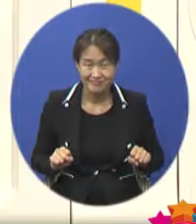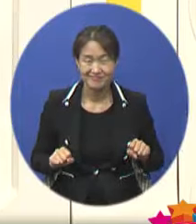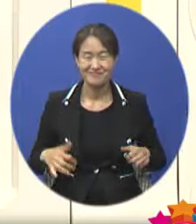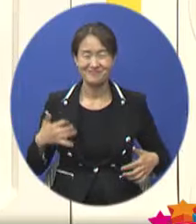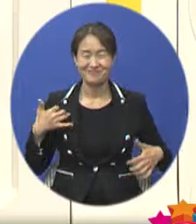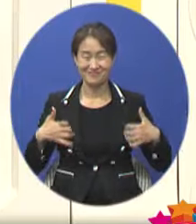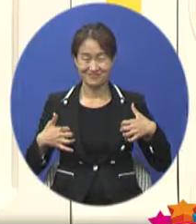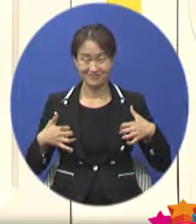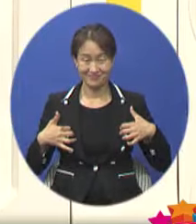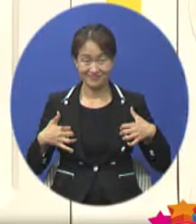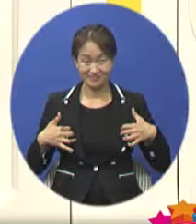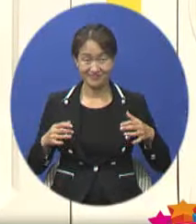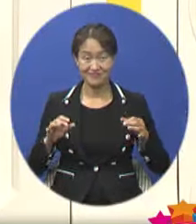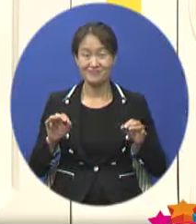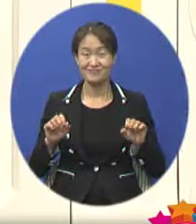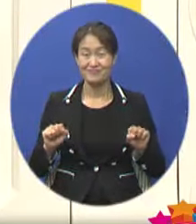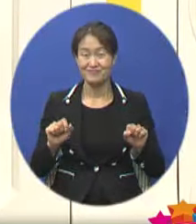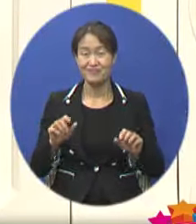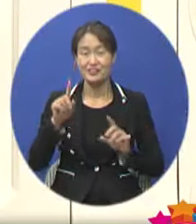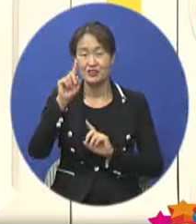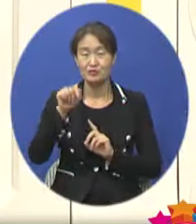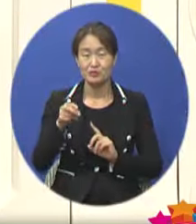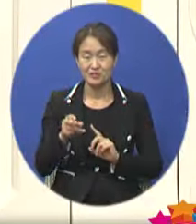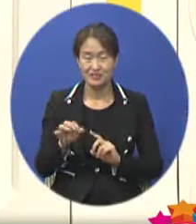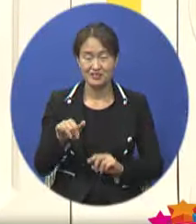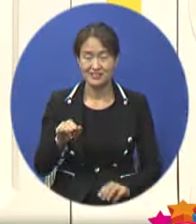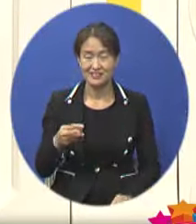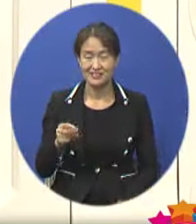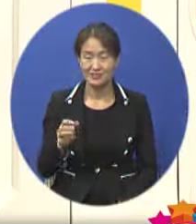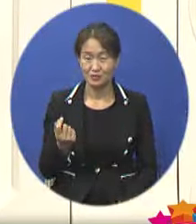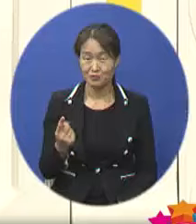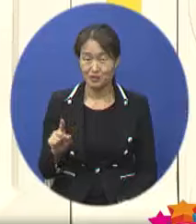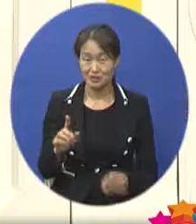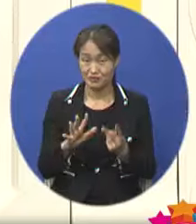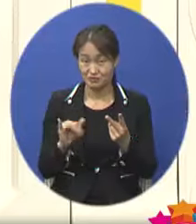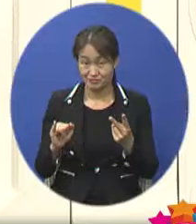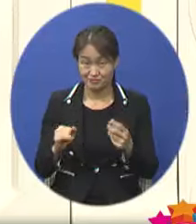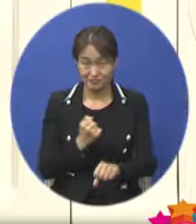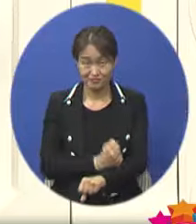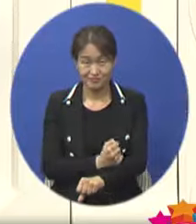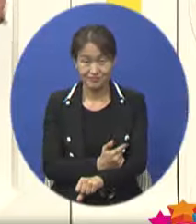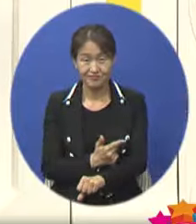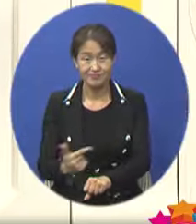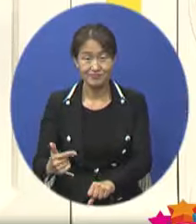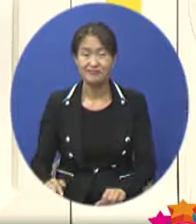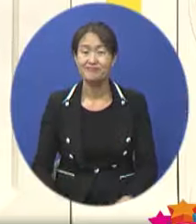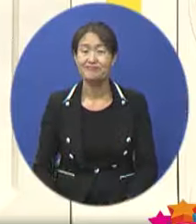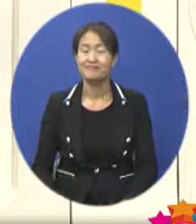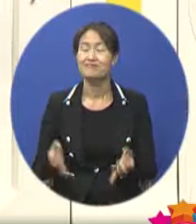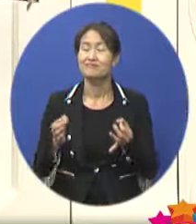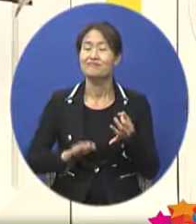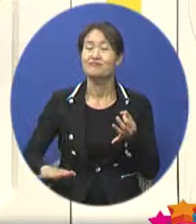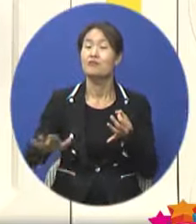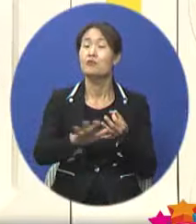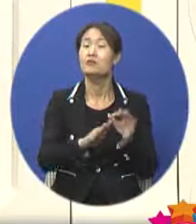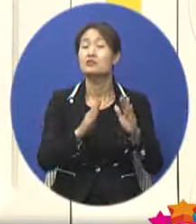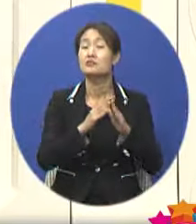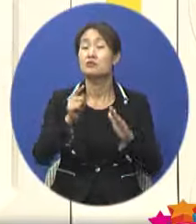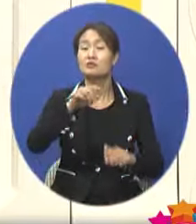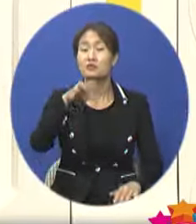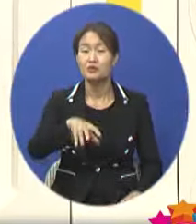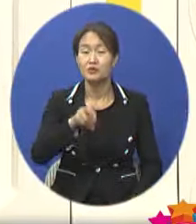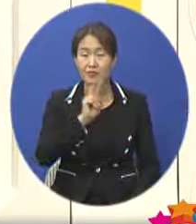예, 예, 그 이부영 씨, 김유아 씨, 수고 많습니다. 아이고, 반갑습니다. 네. 우리 시청자분들 위해서 어디서 전화 주셨고